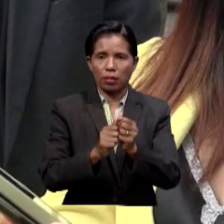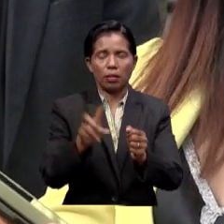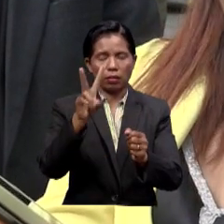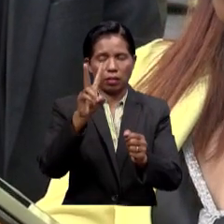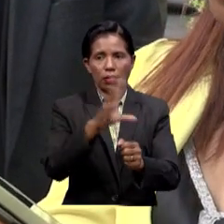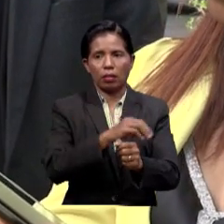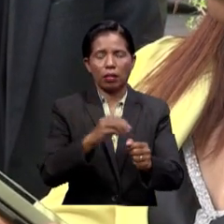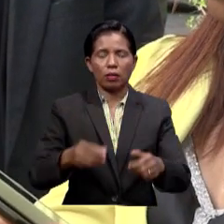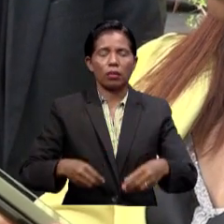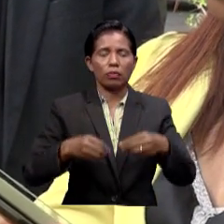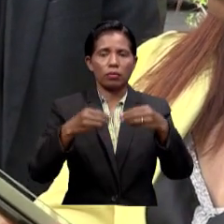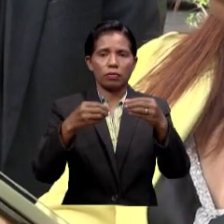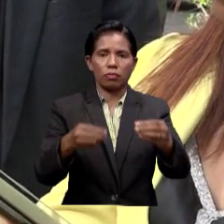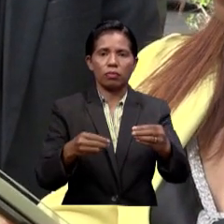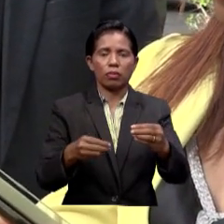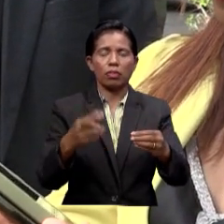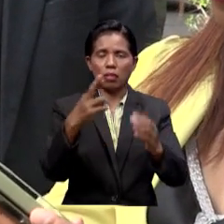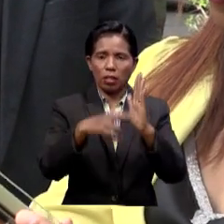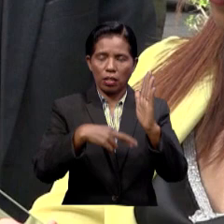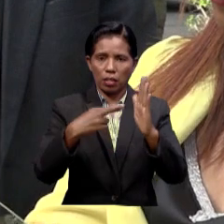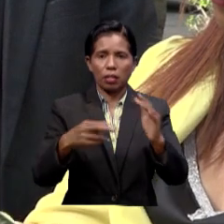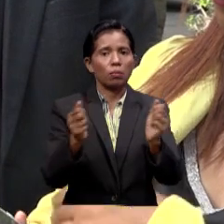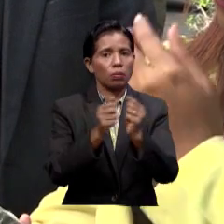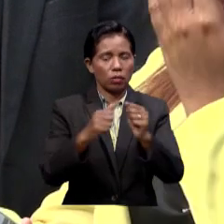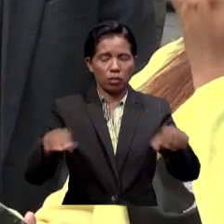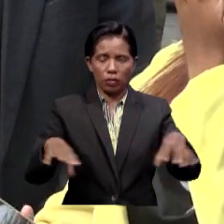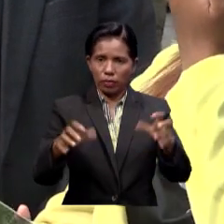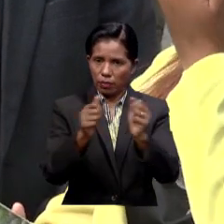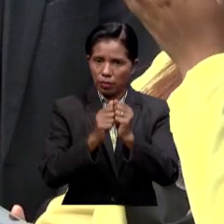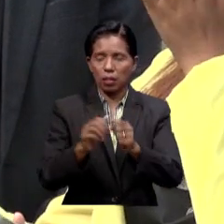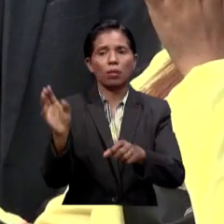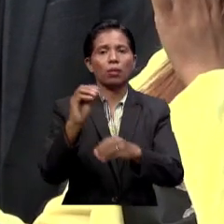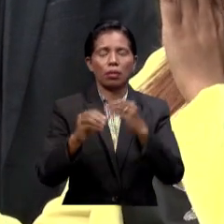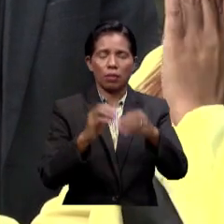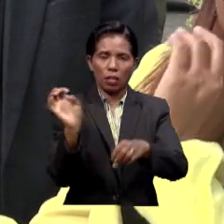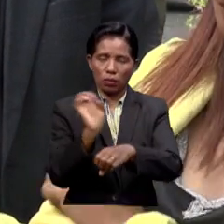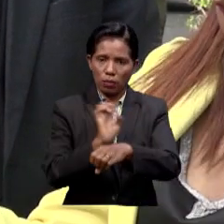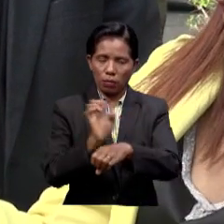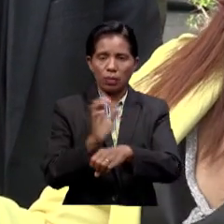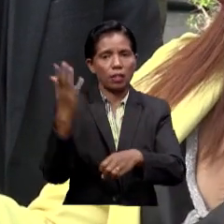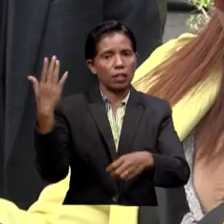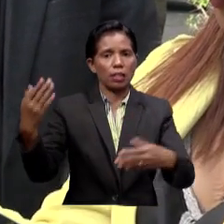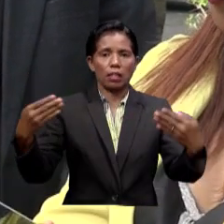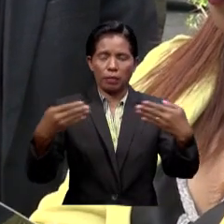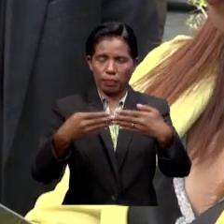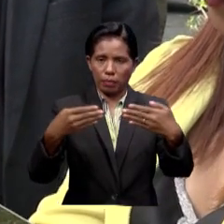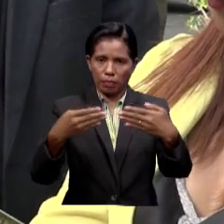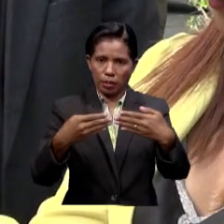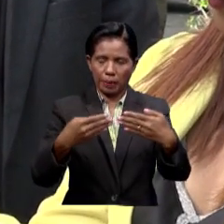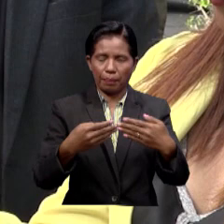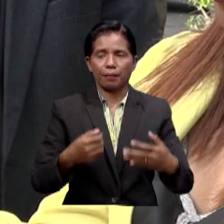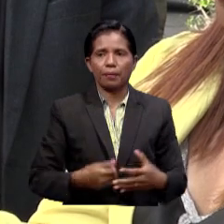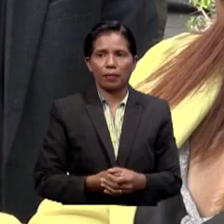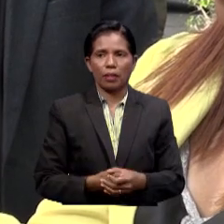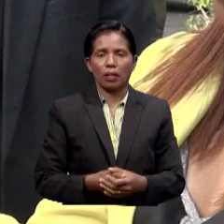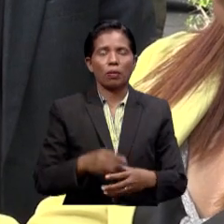mengeluarkan pernyataan bersama terkait kerjasama kawasan ekonomi perbatasan. Nah, pembahasan pengembangan